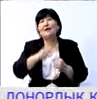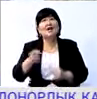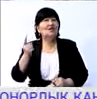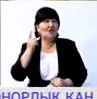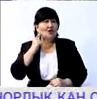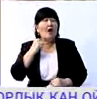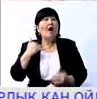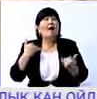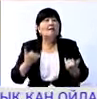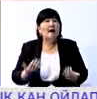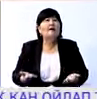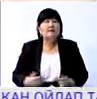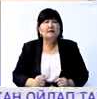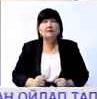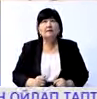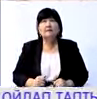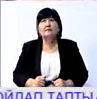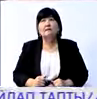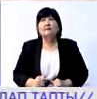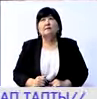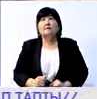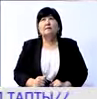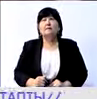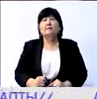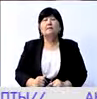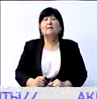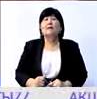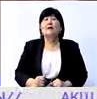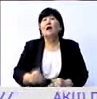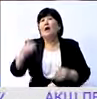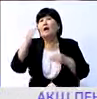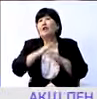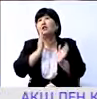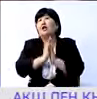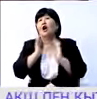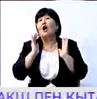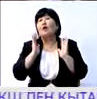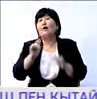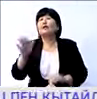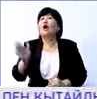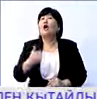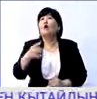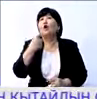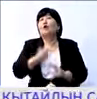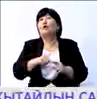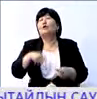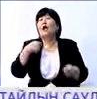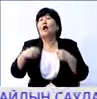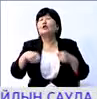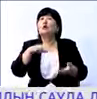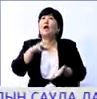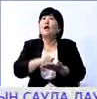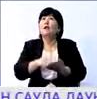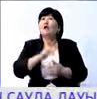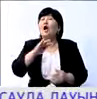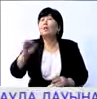естейміз. Ал қазір... Чипсы бар, бата бар, тәте бата алыңыздар. Кешкілік паркке серуенге шыға қалсаңыз, осындай саудамен айналысып